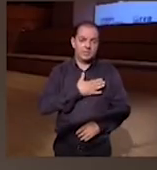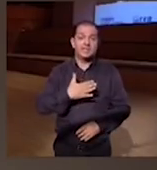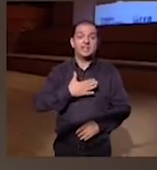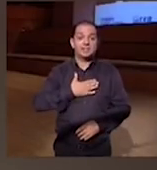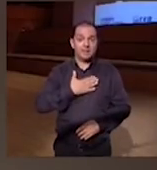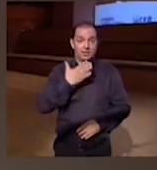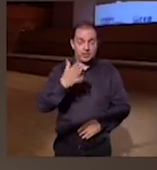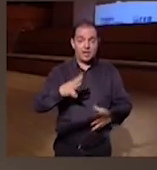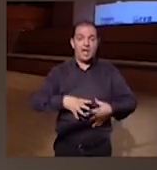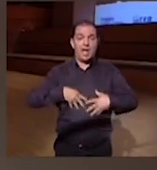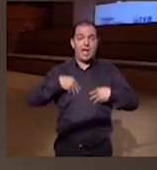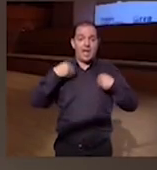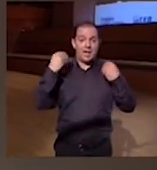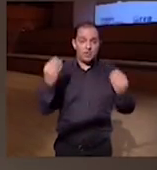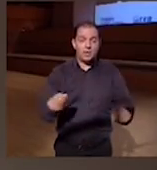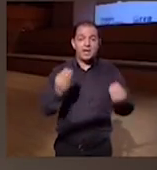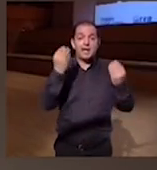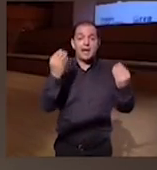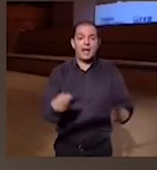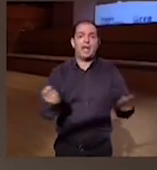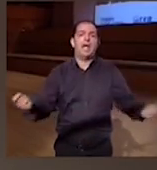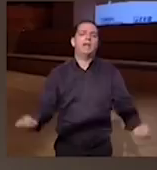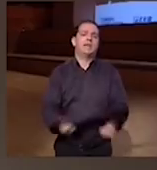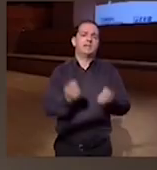ευχαριστώ και σας εύχομαι καλές